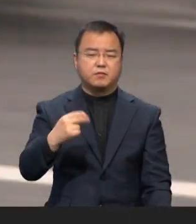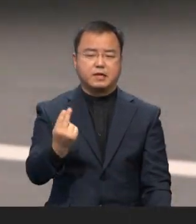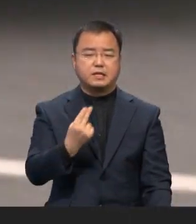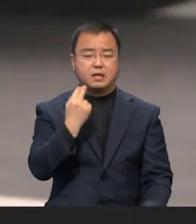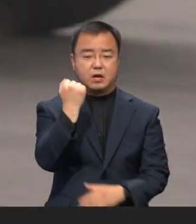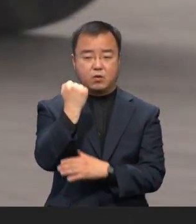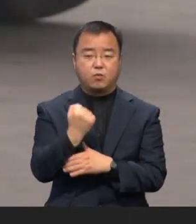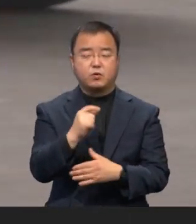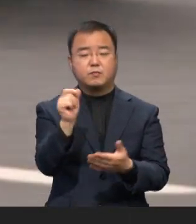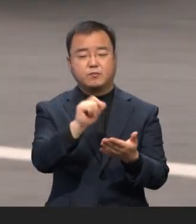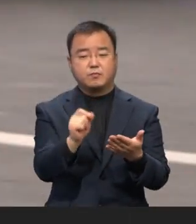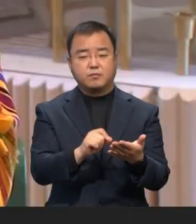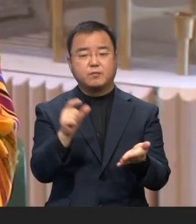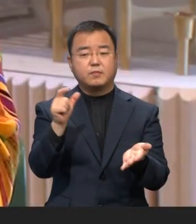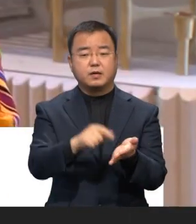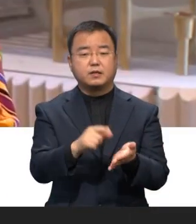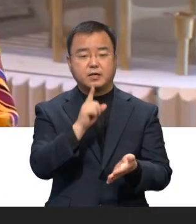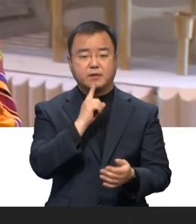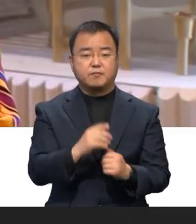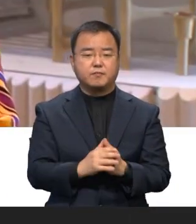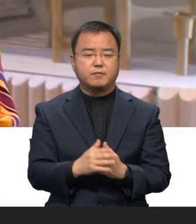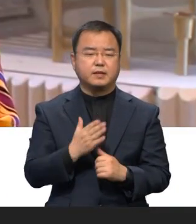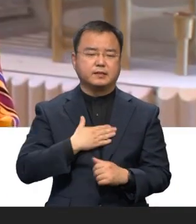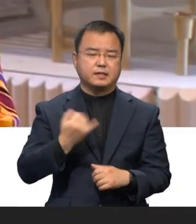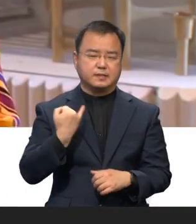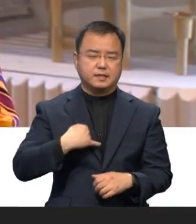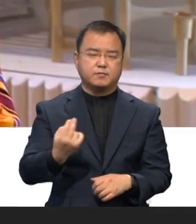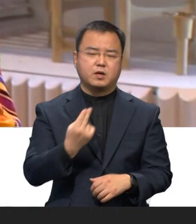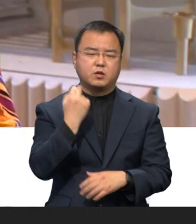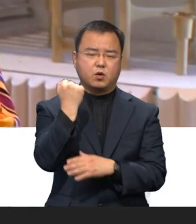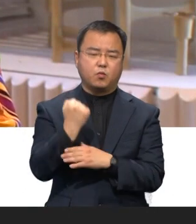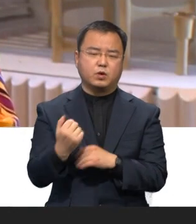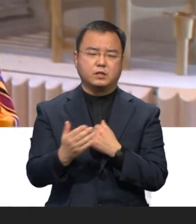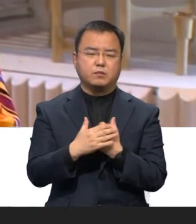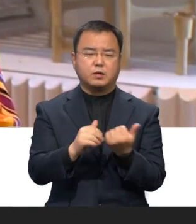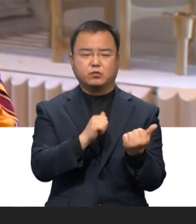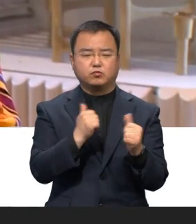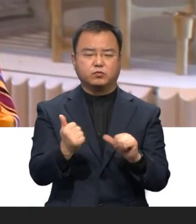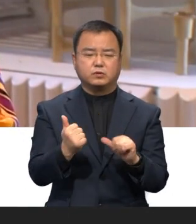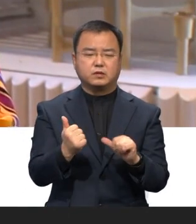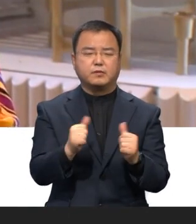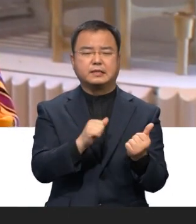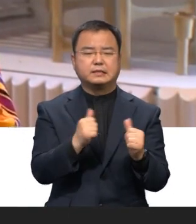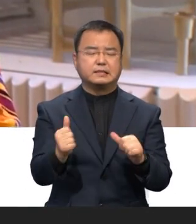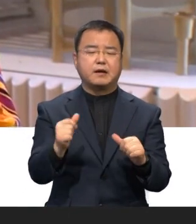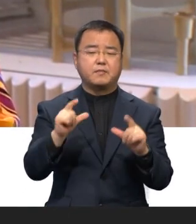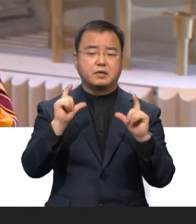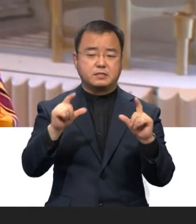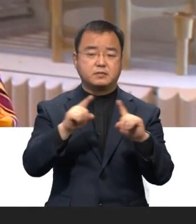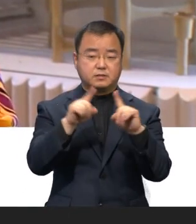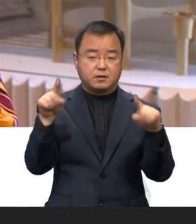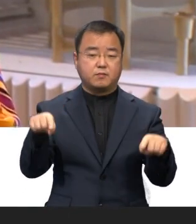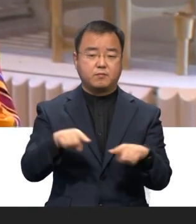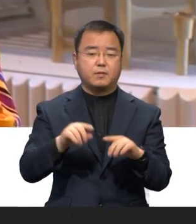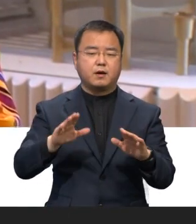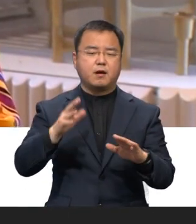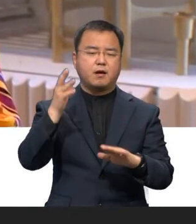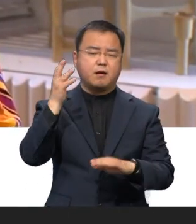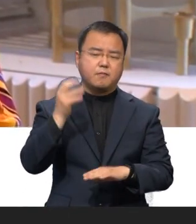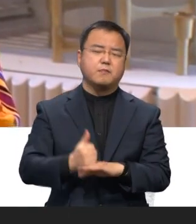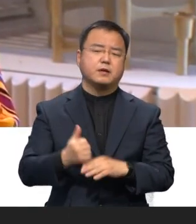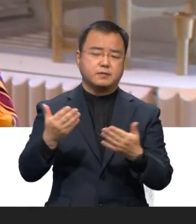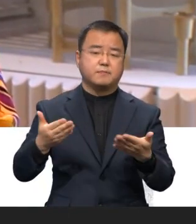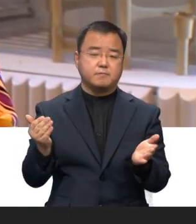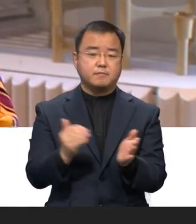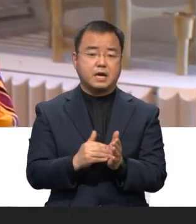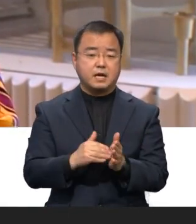기록하겠다라고 밝혔죠. Yes, this was about my daughter getting air pollution on the death certificate, which we finally have. And